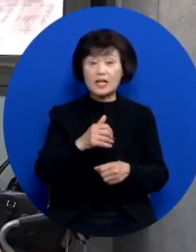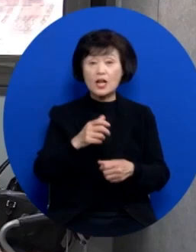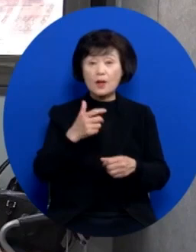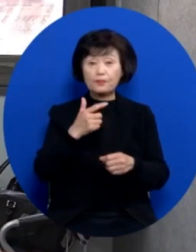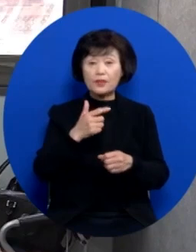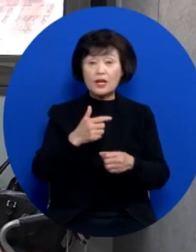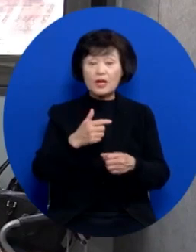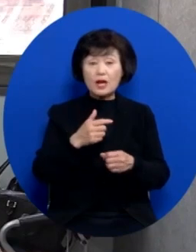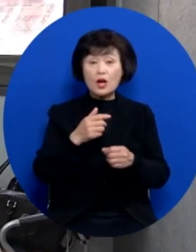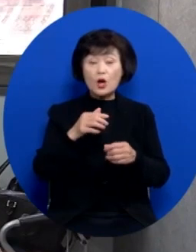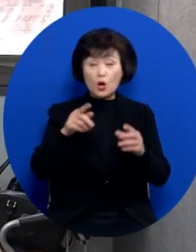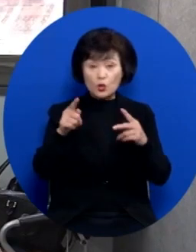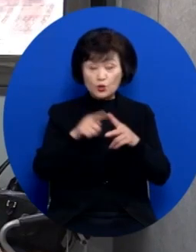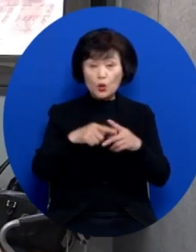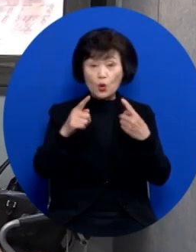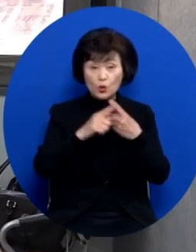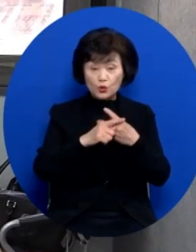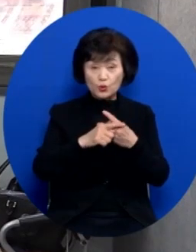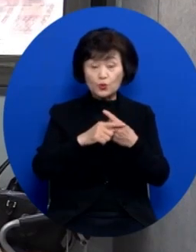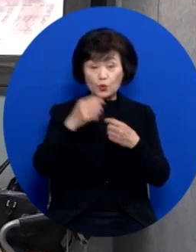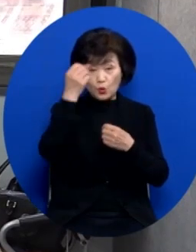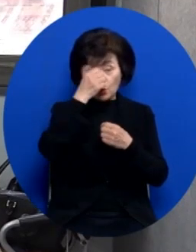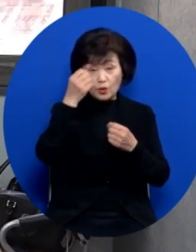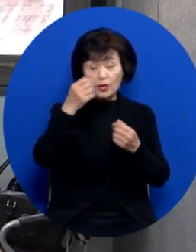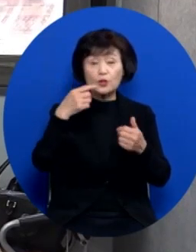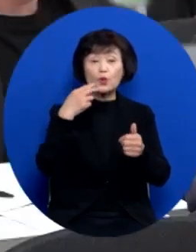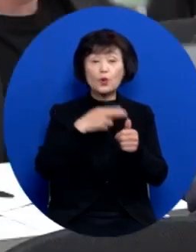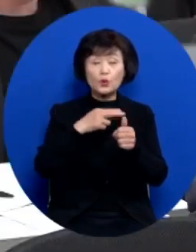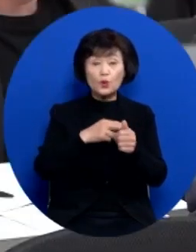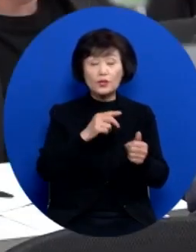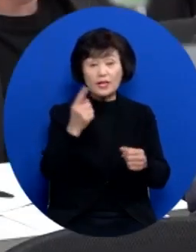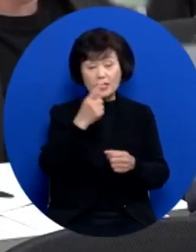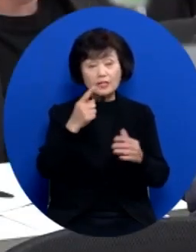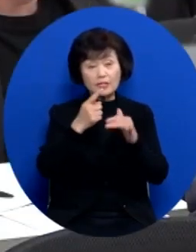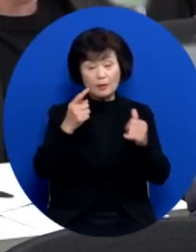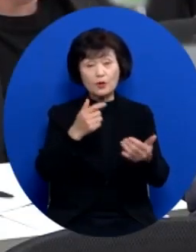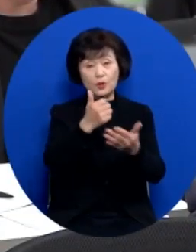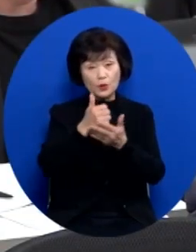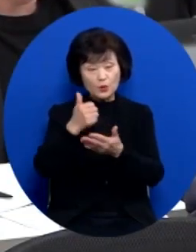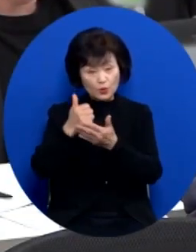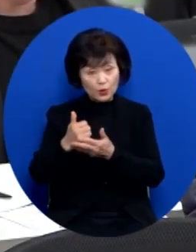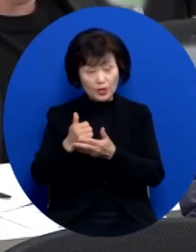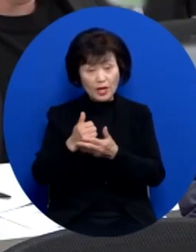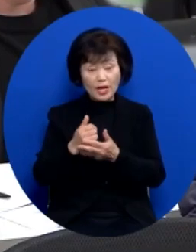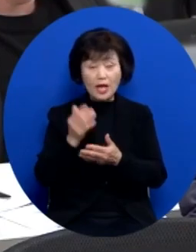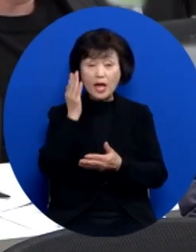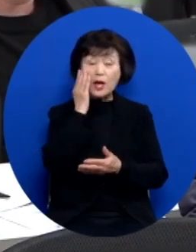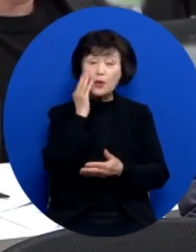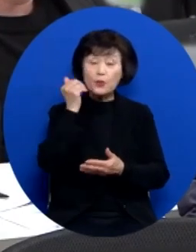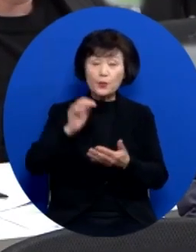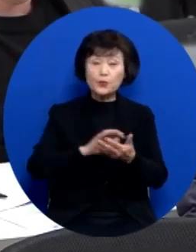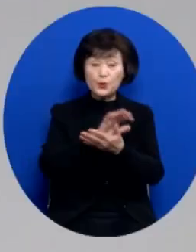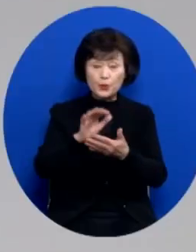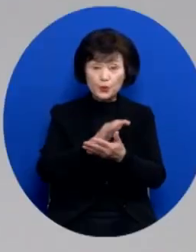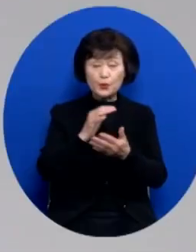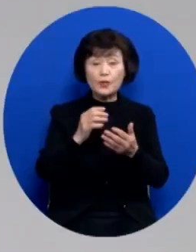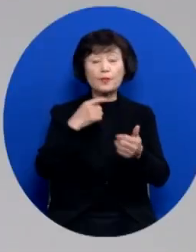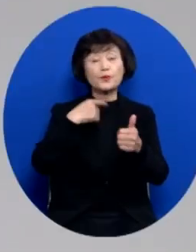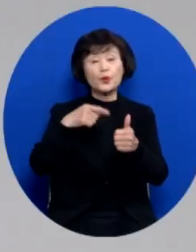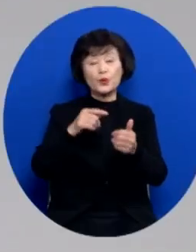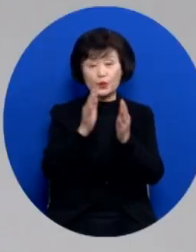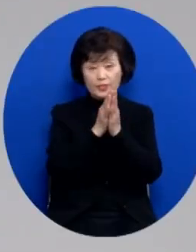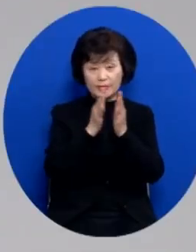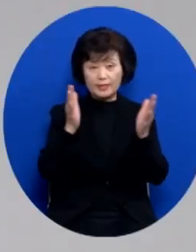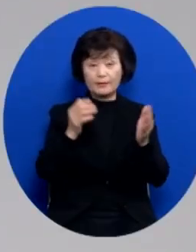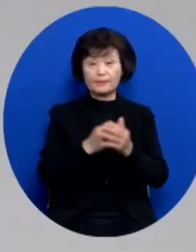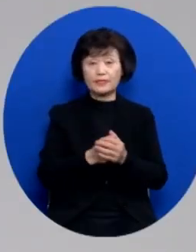지역 초중고등학교 교사 천여 명을 초청해 글로벌 선진학교의 스팀 융합교육을 소개합니다. 또 대회 기간 매일 저녁